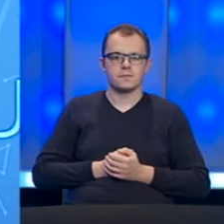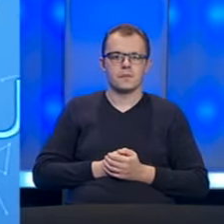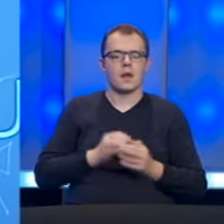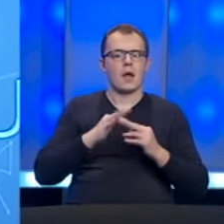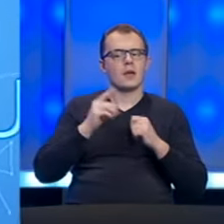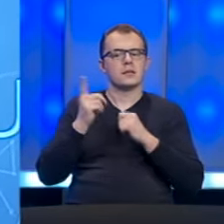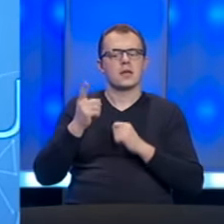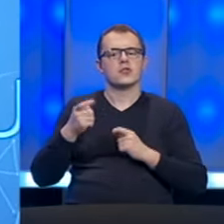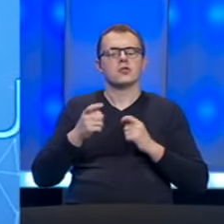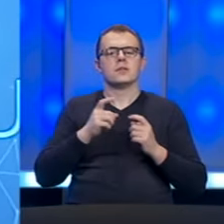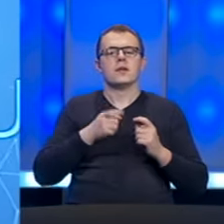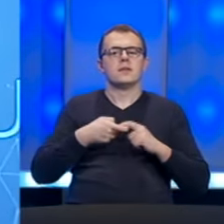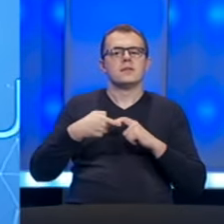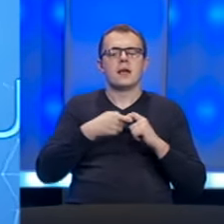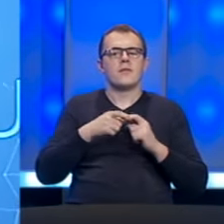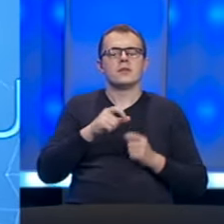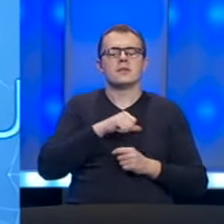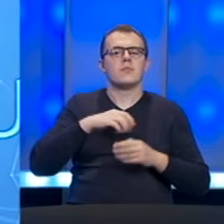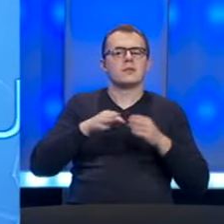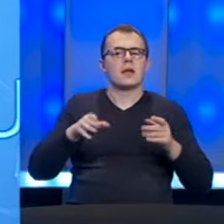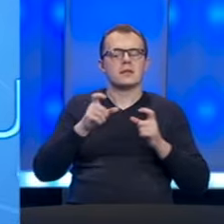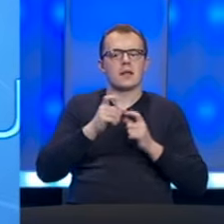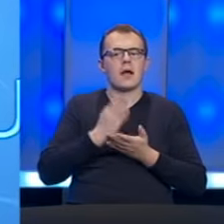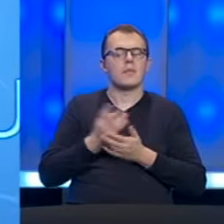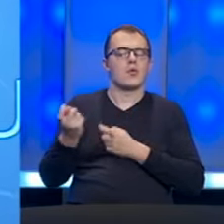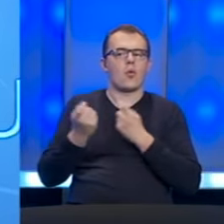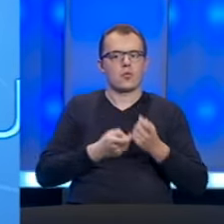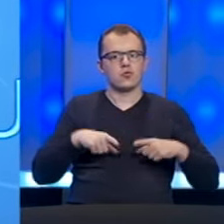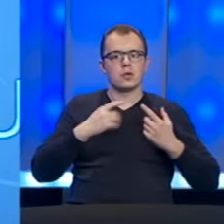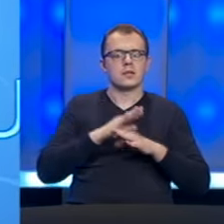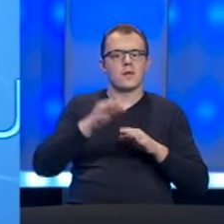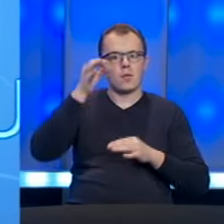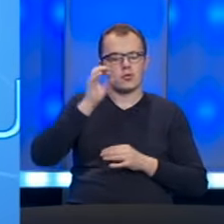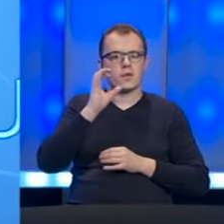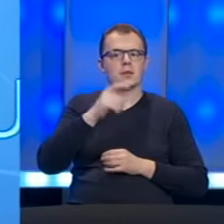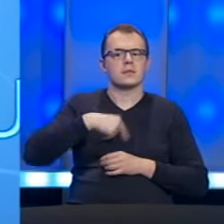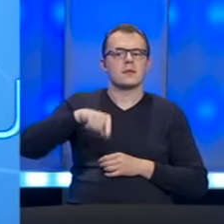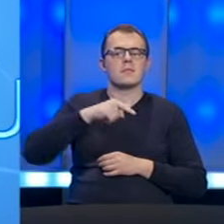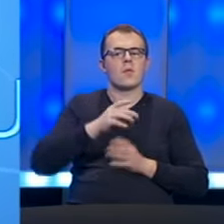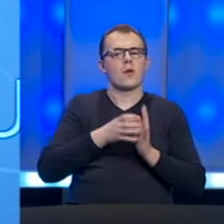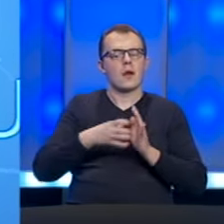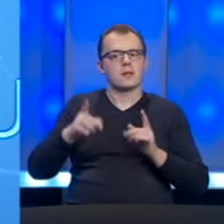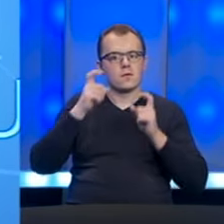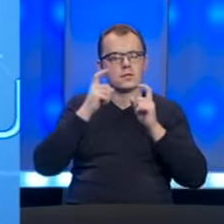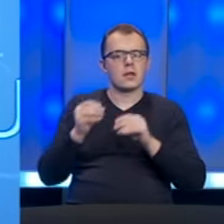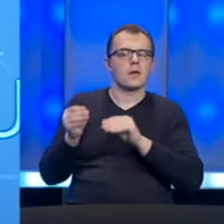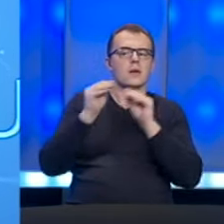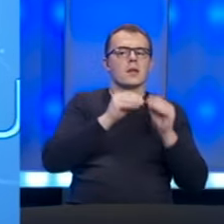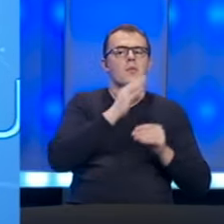Adis Kječo iz Saveza samostalnih sindikata Bosne i Hercegovine bio gost jutra za sve. Poštovani gledaoci, mi u nastavku slikom idemo